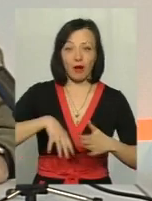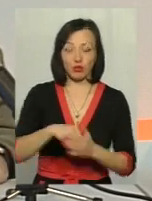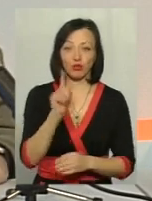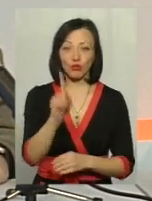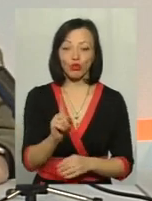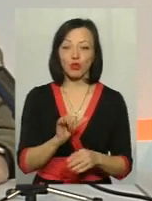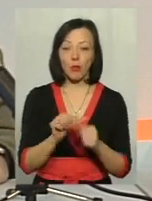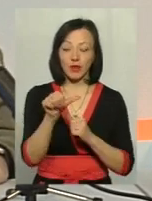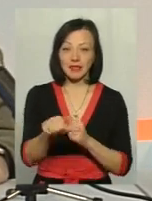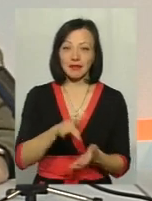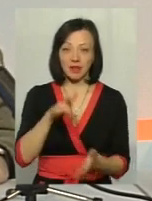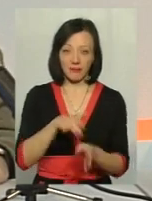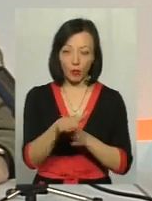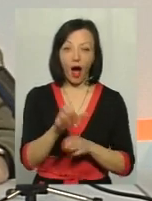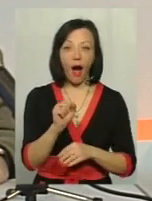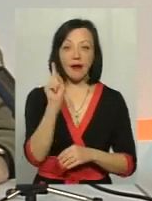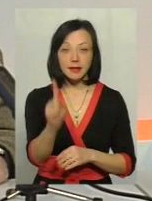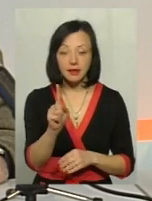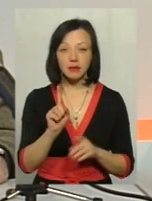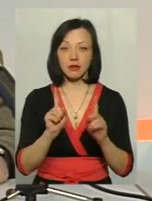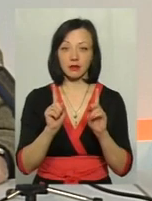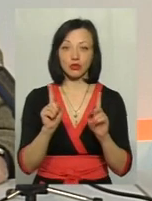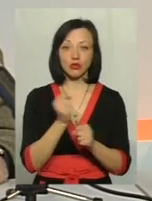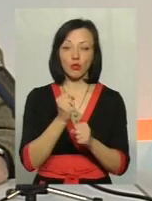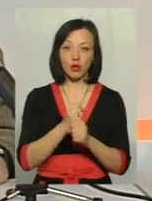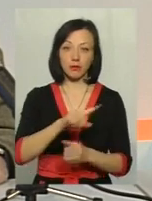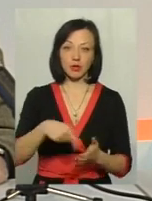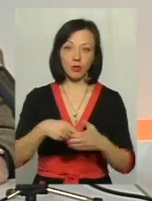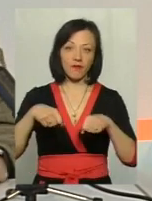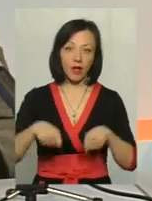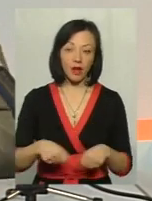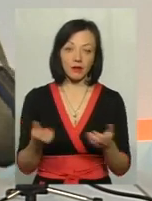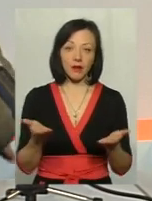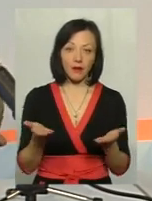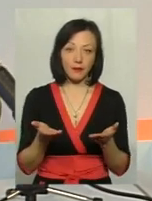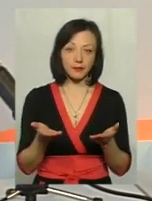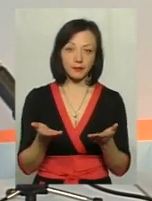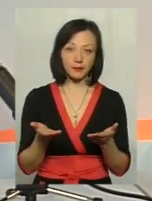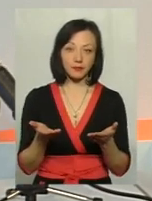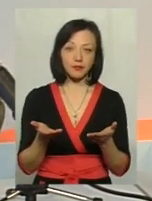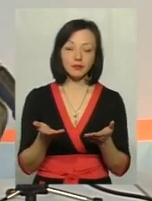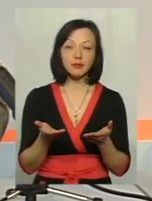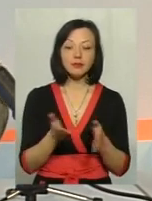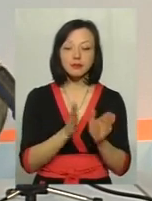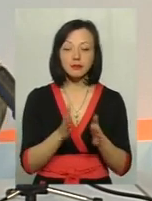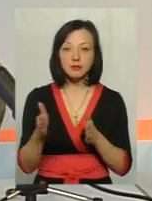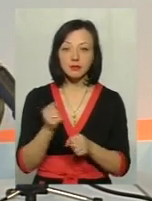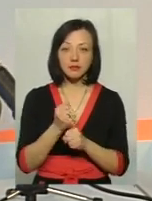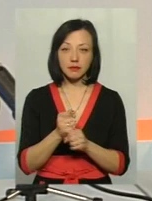що пройшла децентралізація, а тільки за рахунок роботи міської влади, яка щільно працює